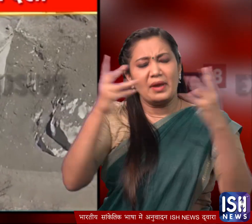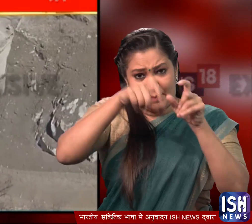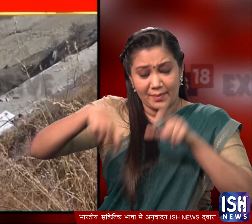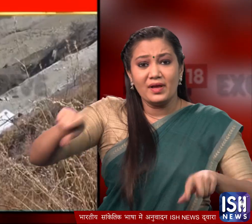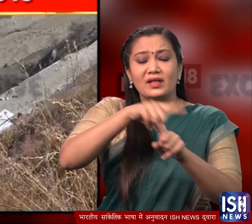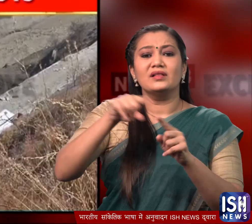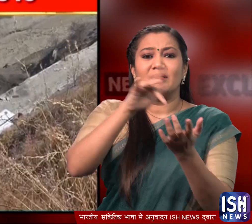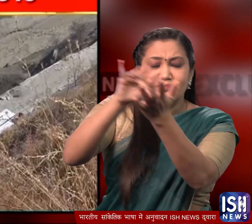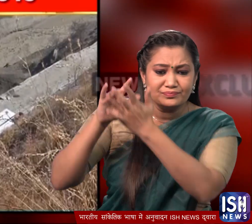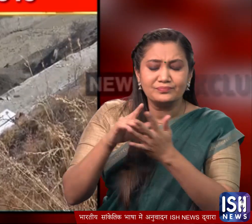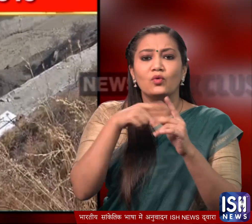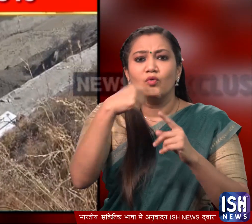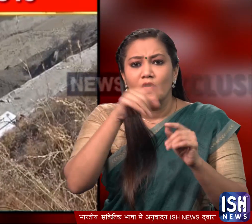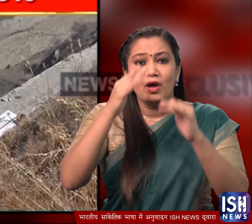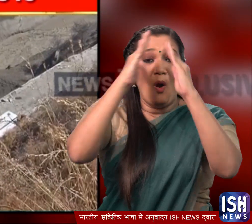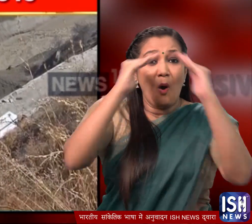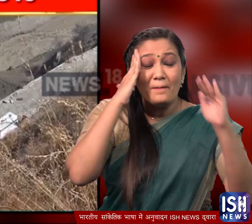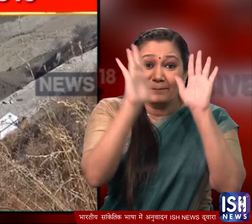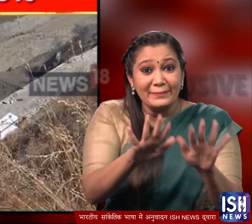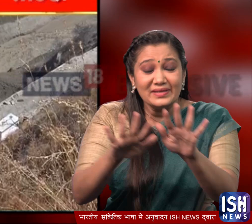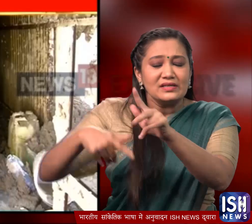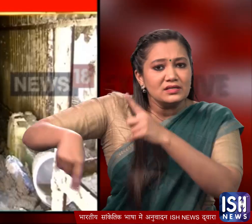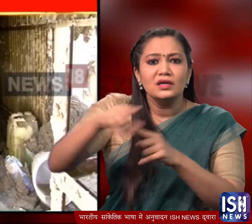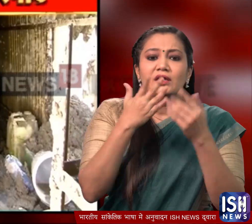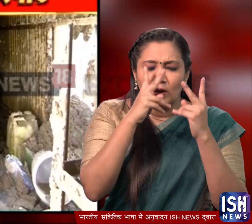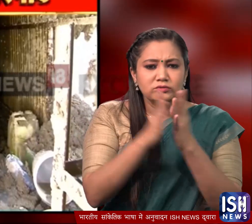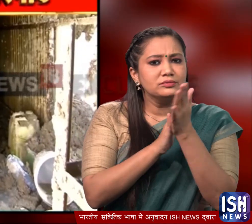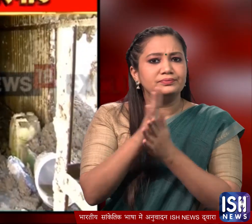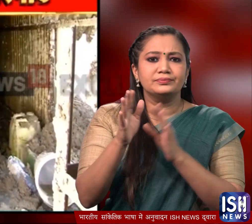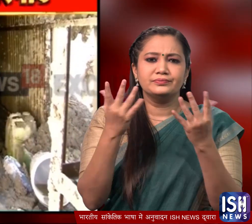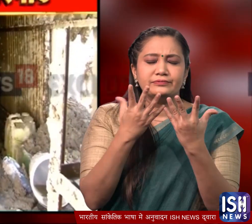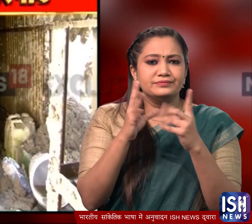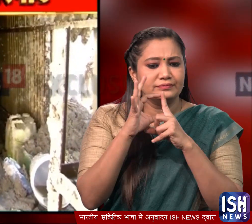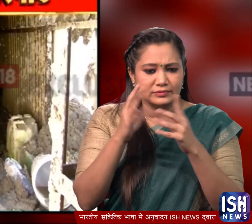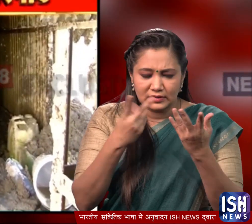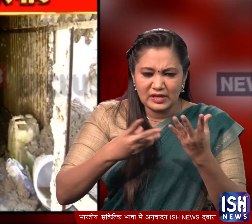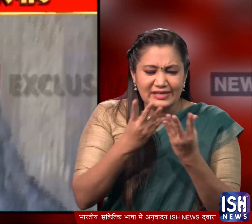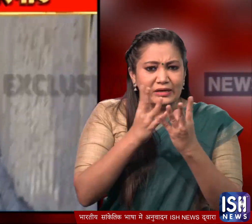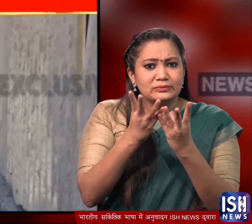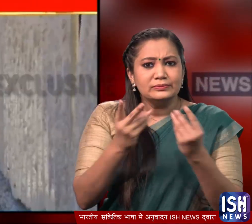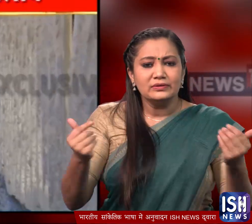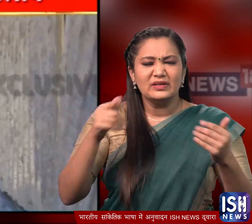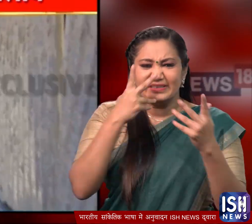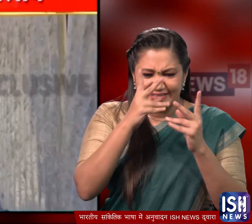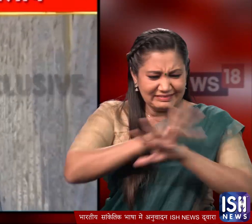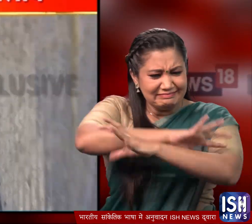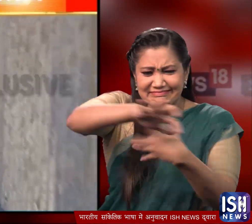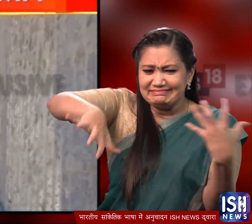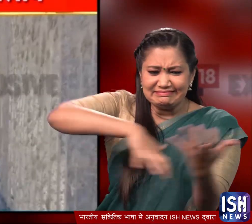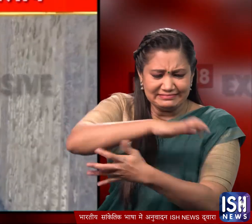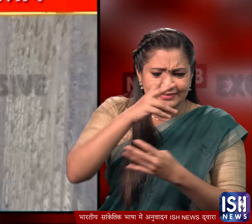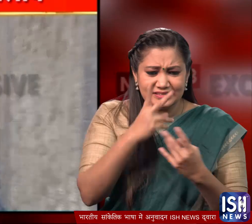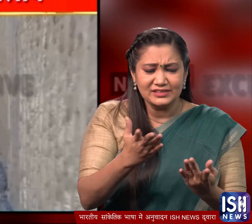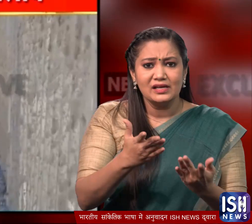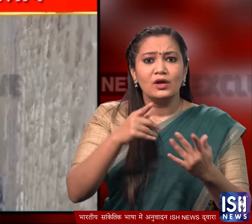काम करते थे। जिन जगहों पर कामगारों का बसेरा होता था वहाँ अब केवल तबाही के निशान ही बाकी हैं। ये पूरी जगह तहस नहस हो